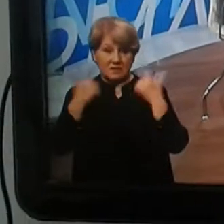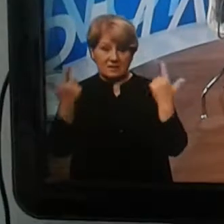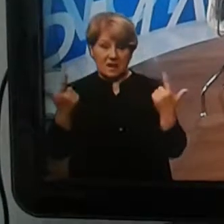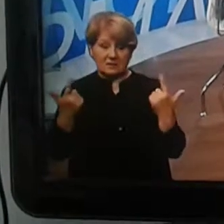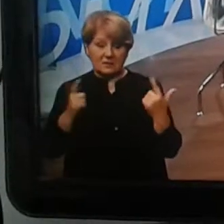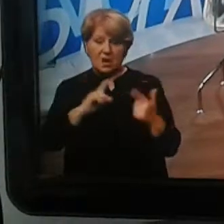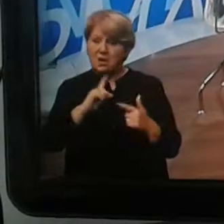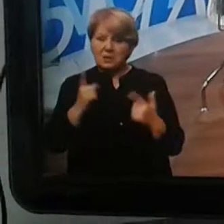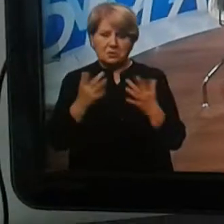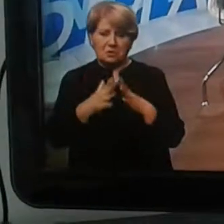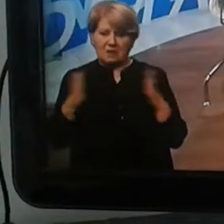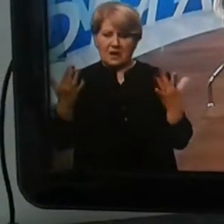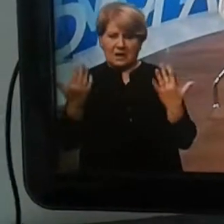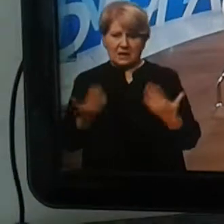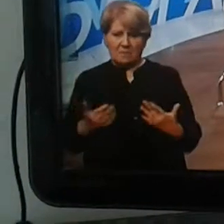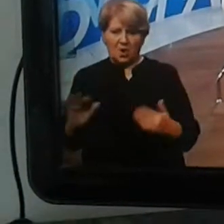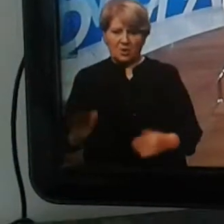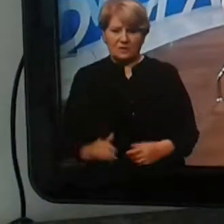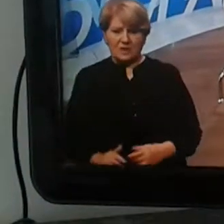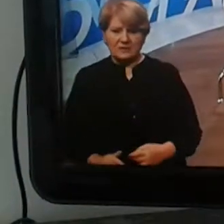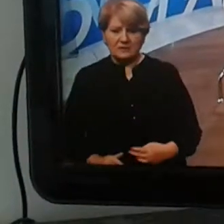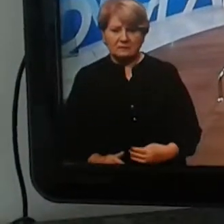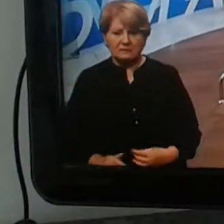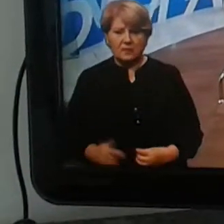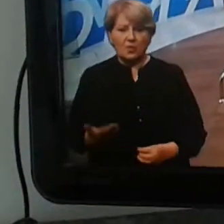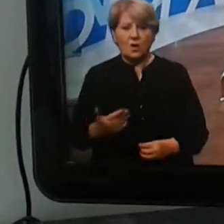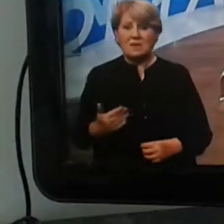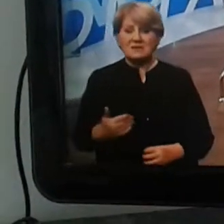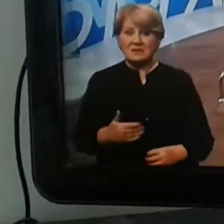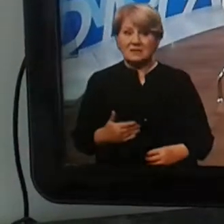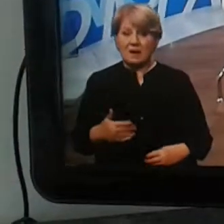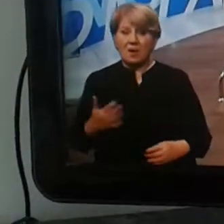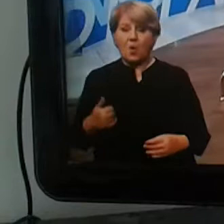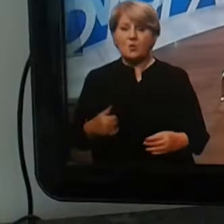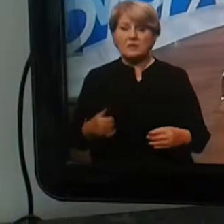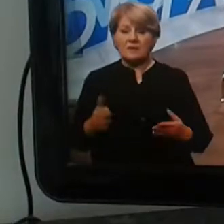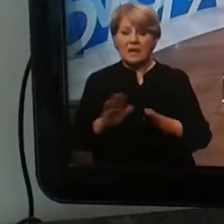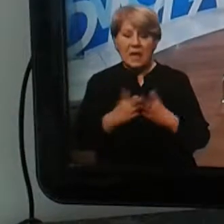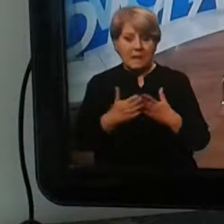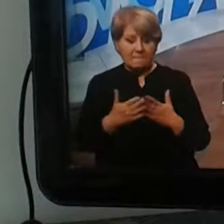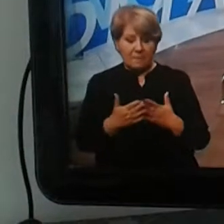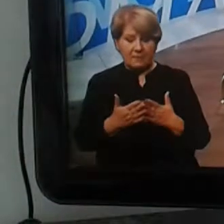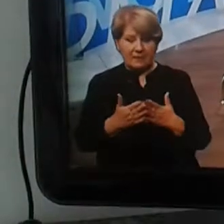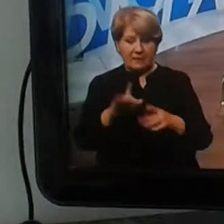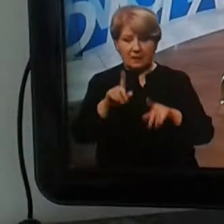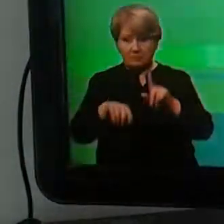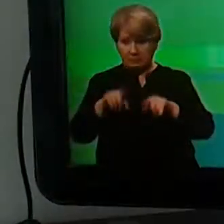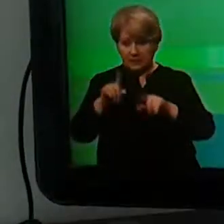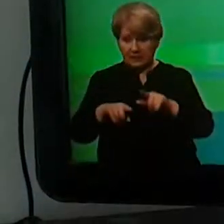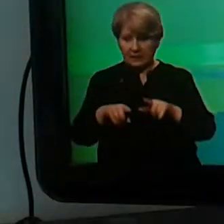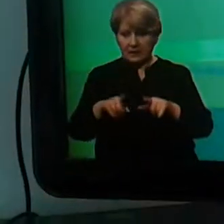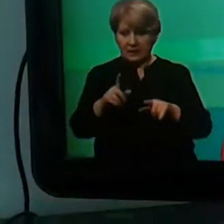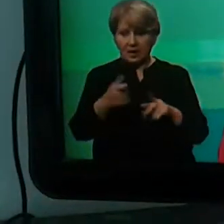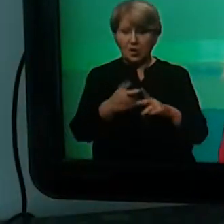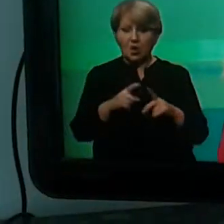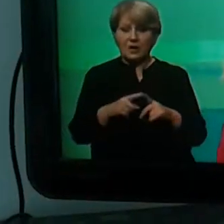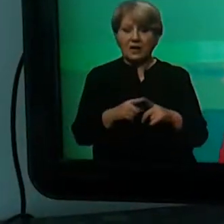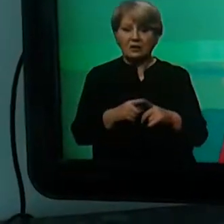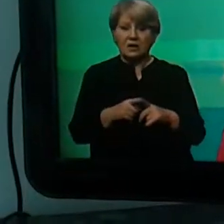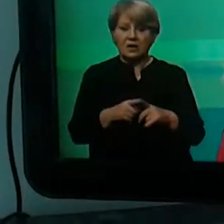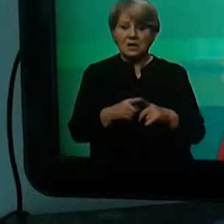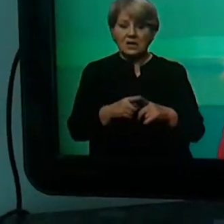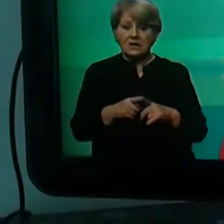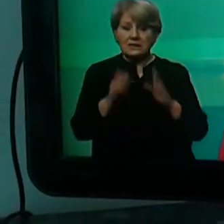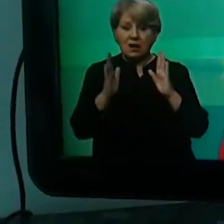to veliki broj djece u kojima se trebaju uzeti papiri, i oni su već neki, i te, ja sam konkretno